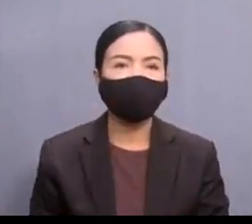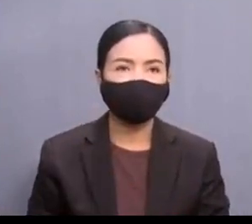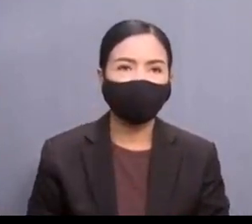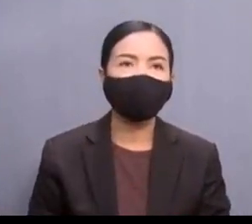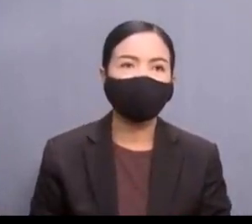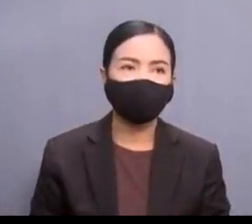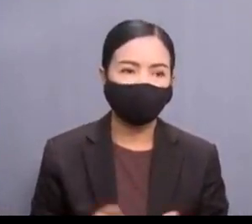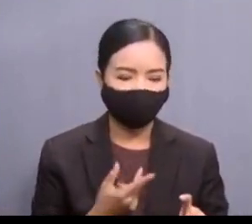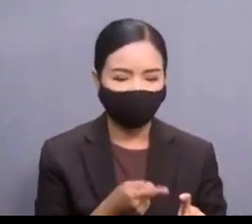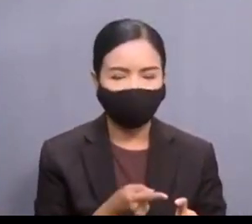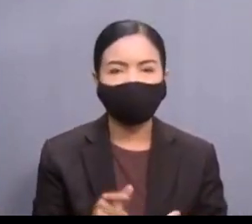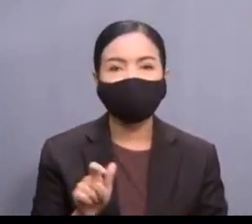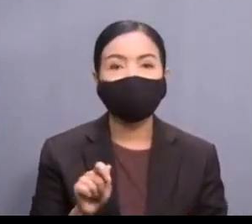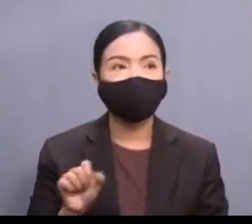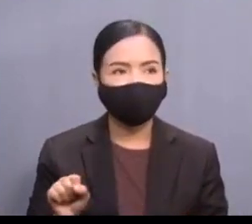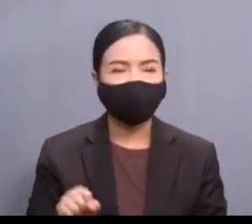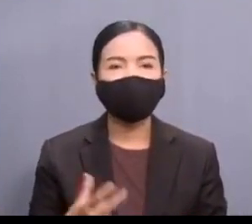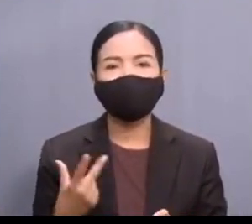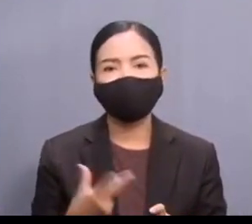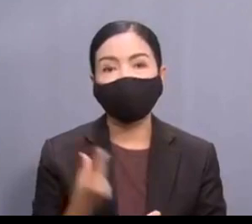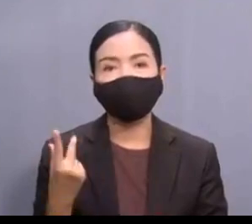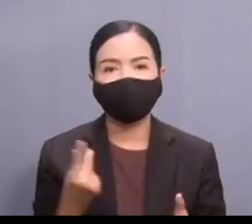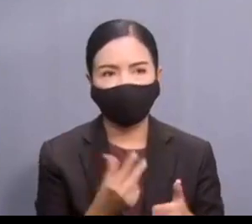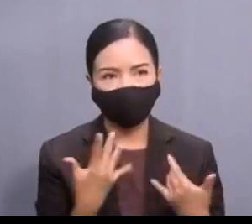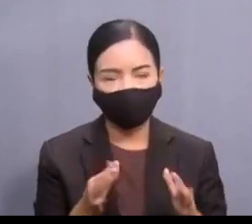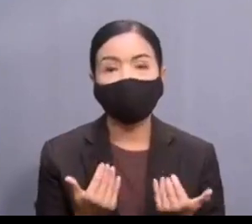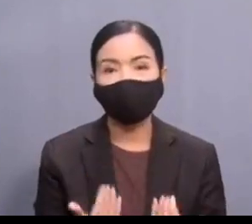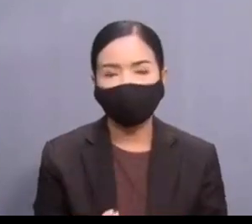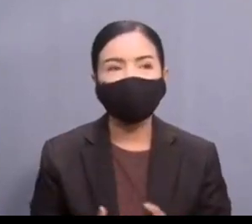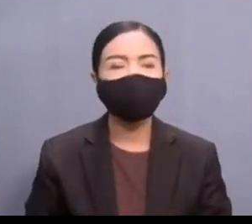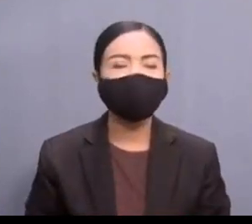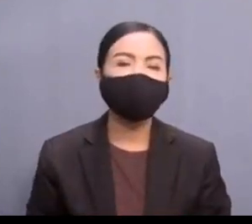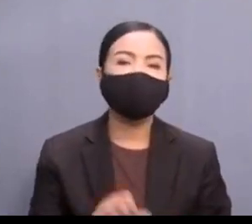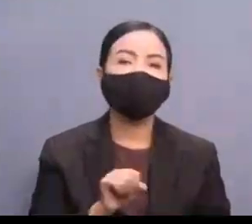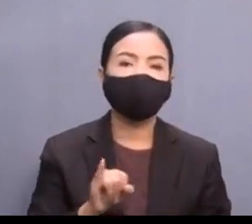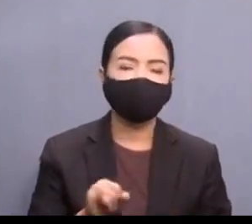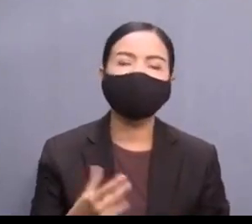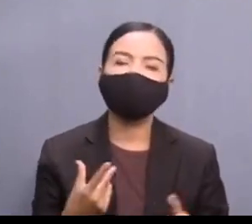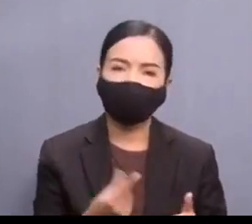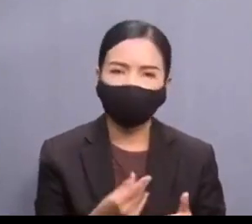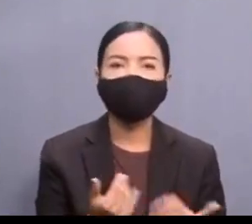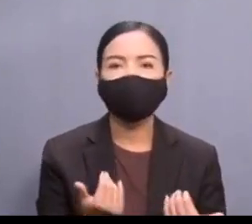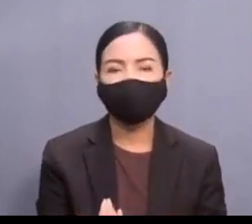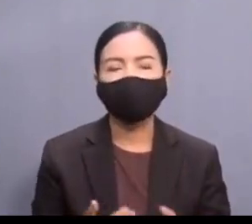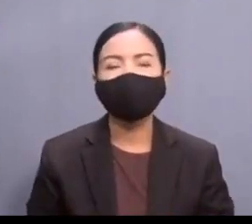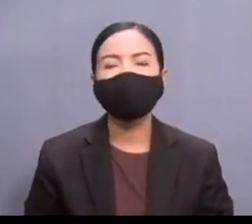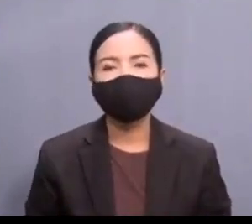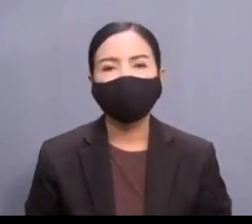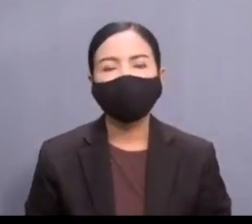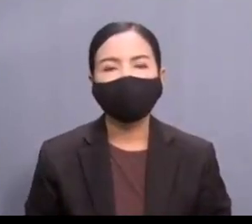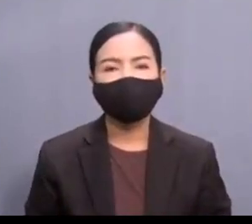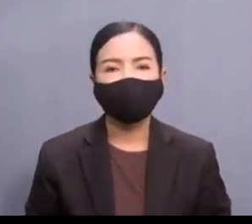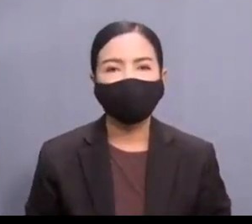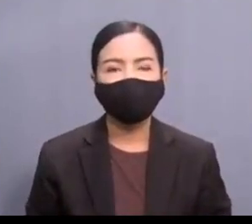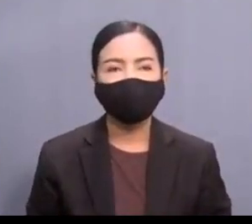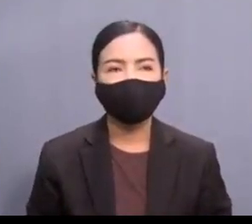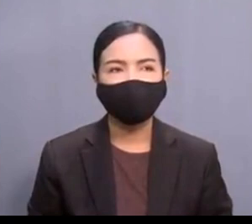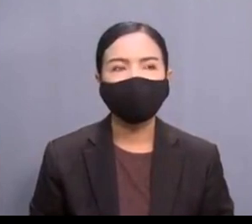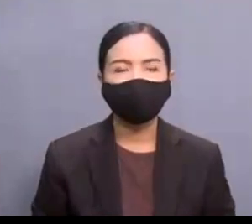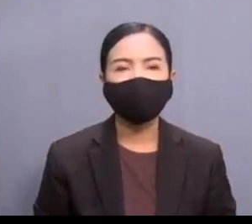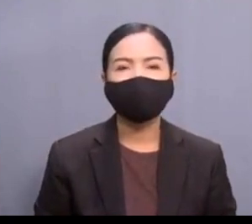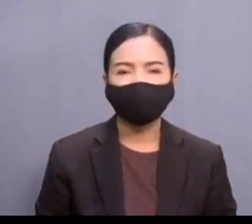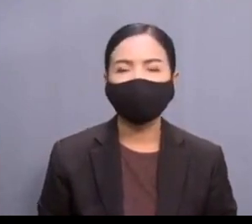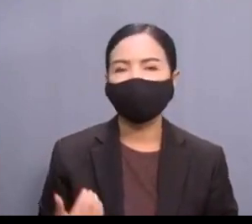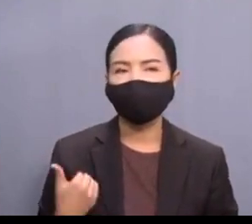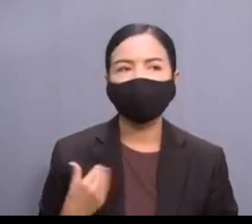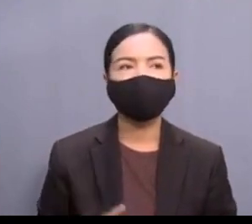เซนิก้านี้เราฉีดอยู่แล้วตอนนี้นะครับค่ะแล้วก็มีสิ No vatใช่ไหมครับอ่ะสิโนและก็ฉีดอยู่แล้วแล้วก็